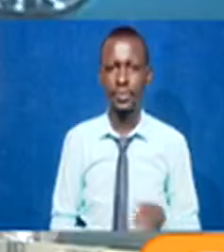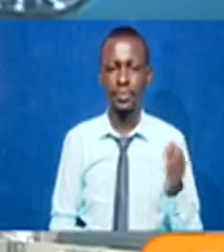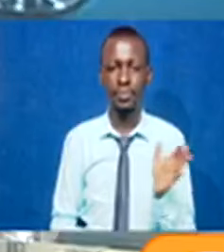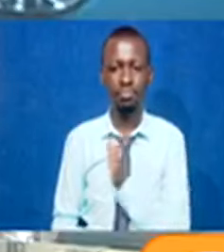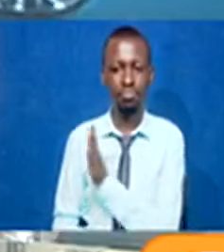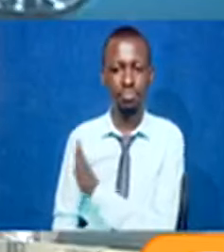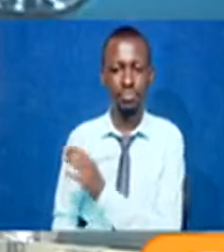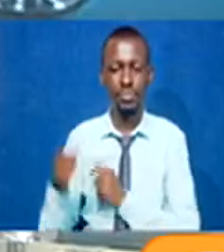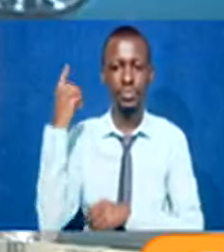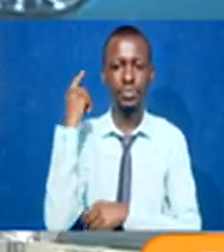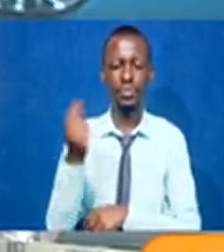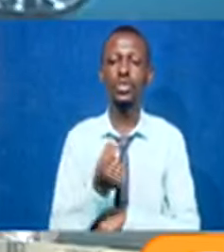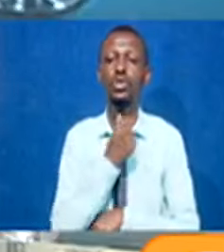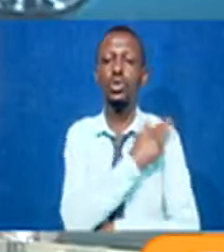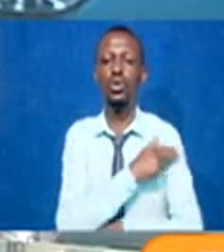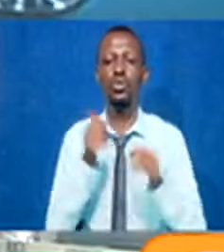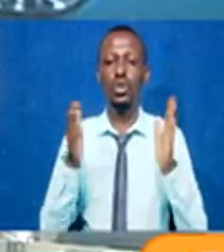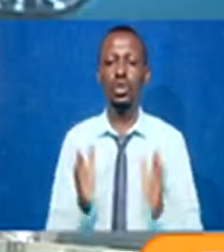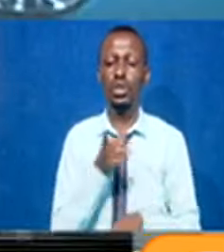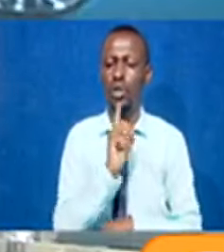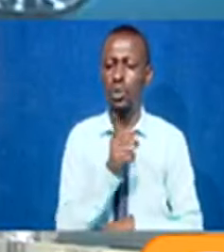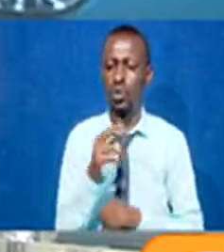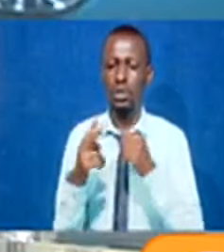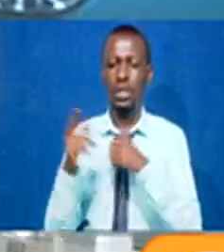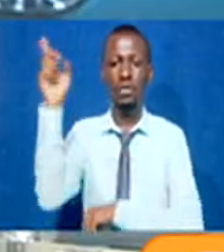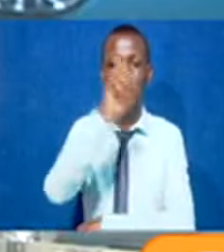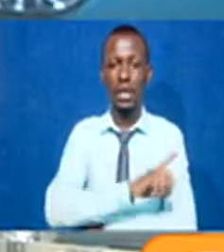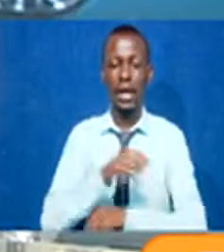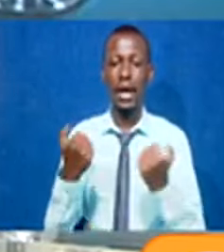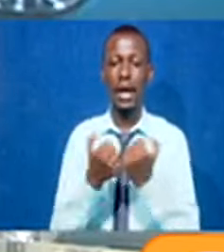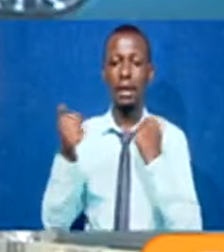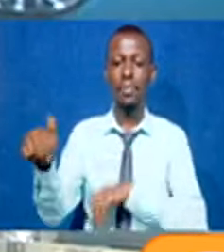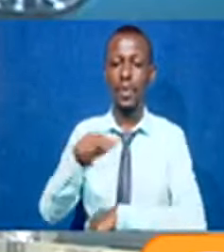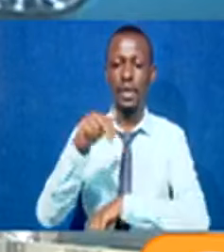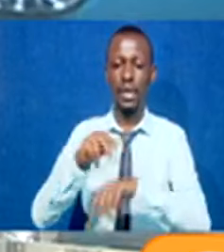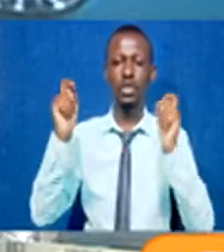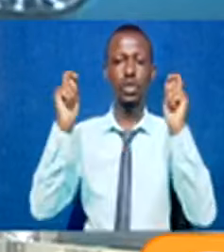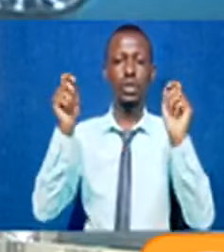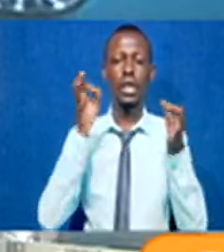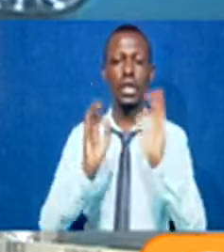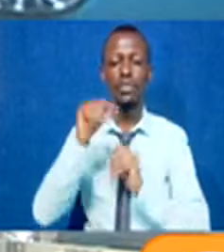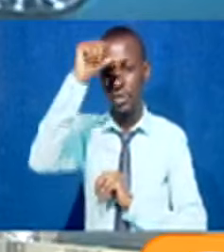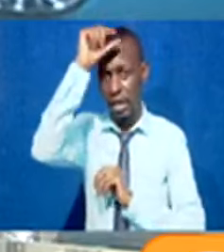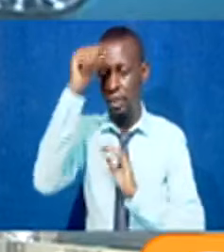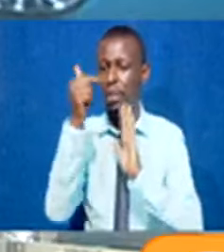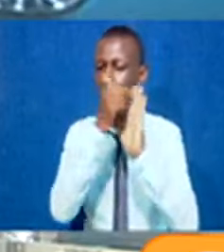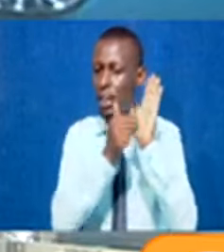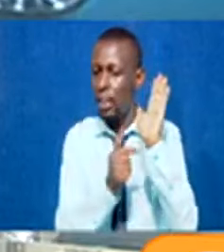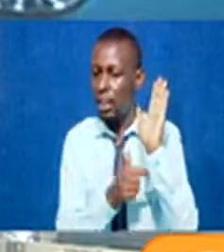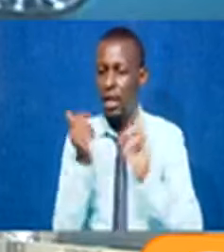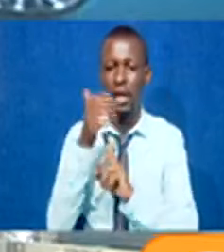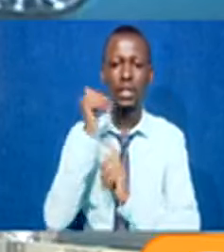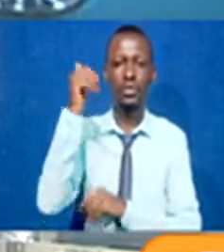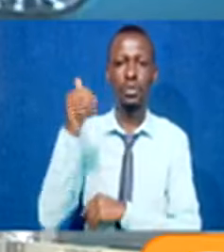Na siku moja baada ya muungano wa madaktari kutoa ilani ya siku saba kufanya mgomo wa kitaifa iwapo serikali haitatekeleza matakwa